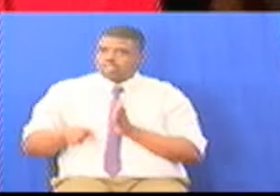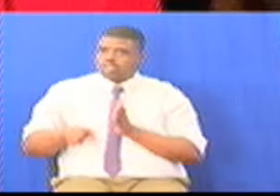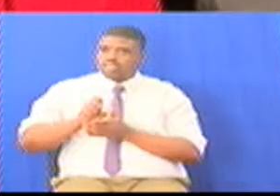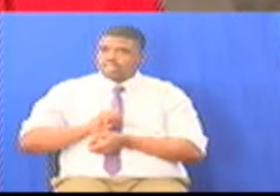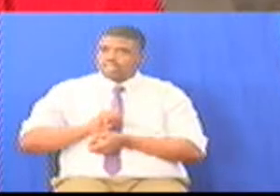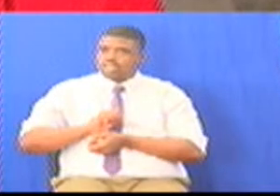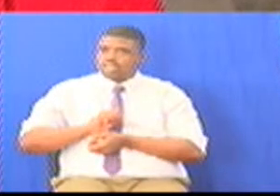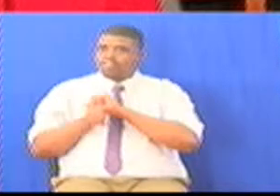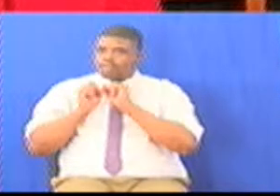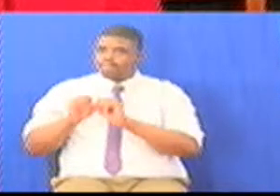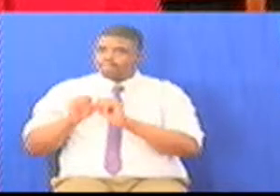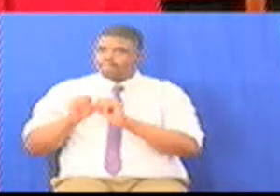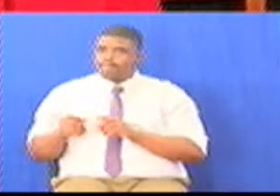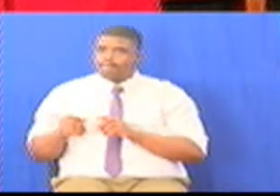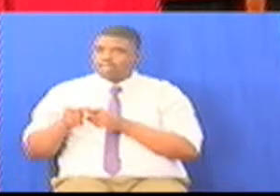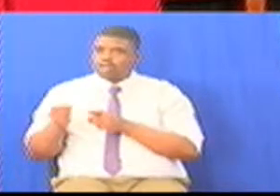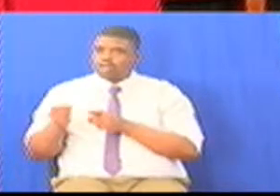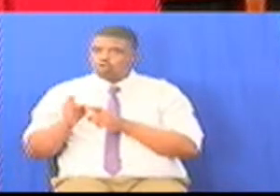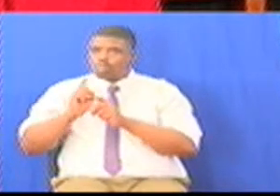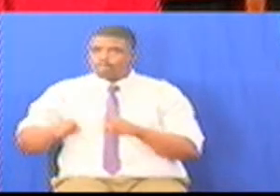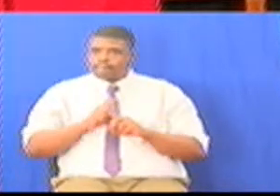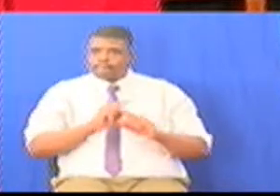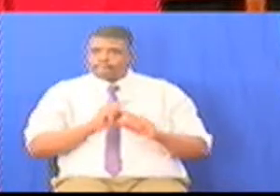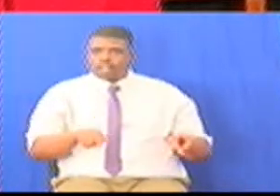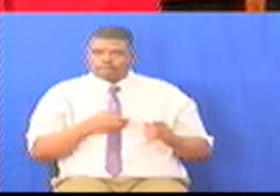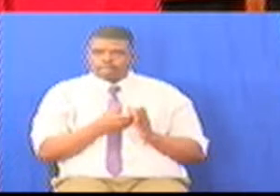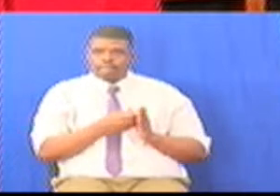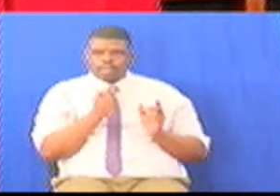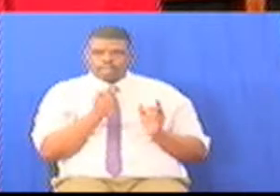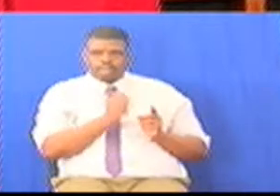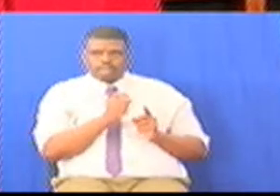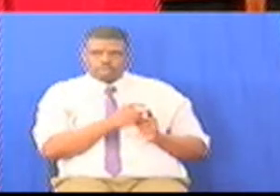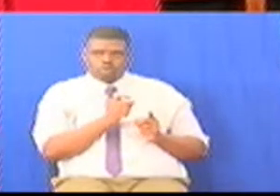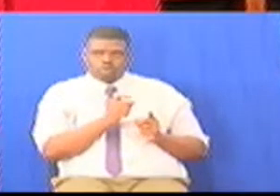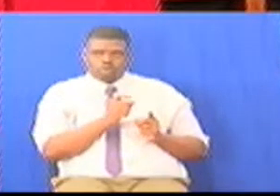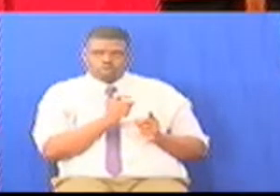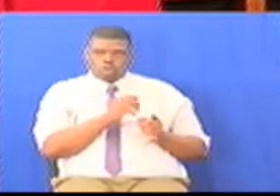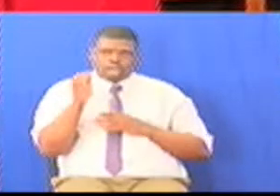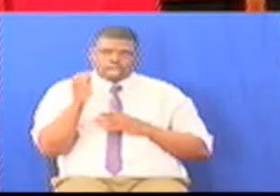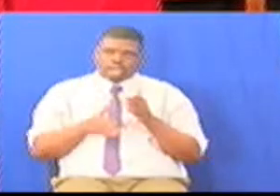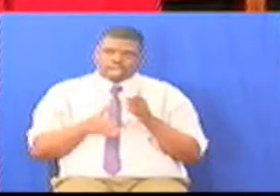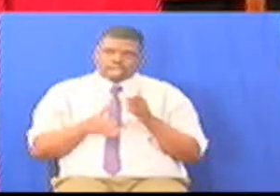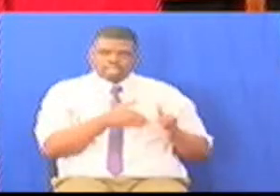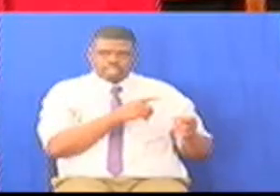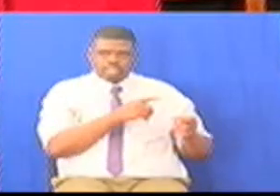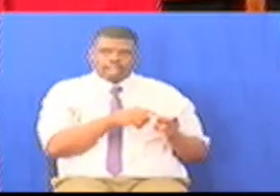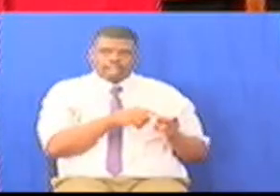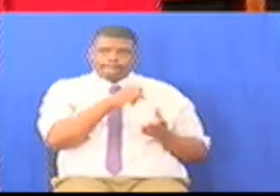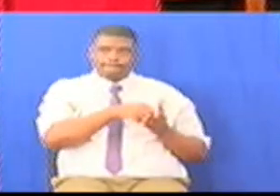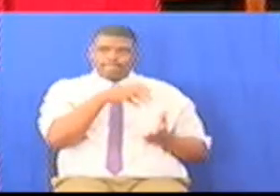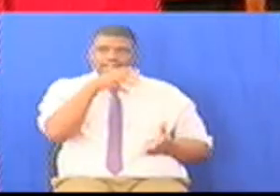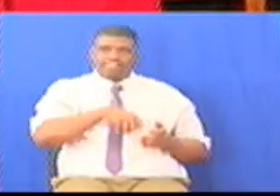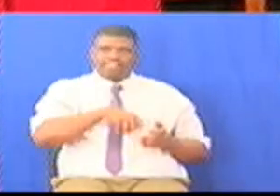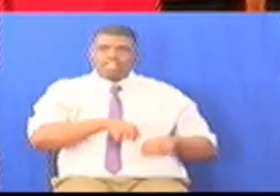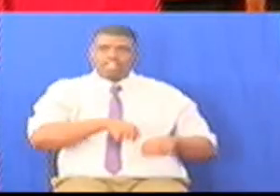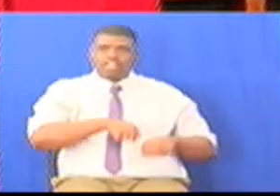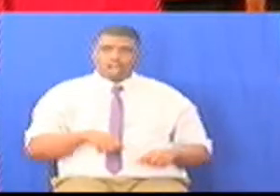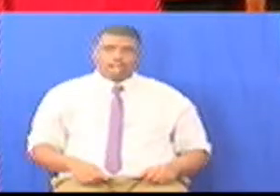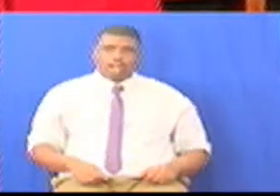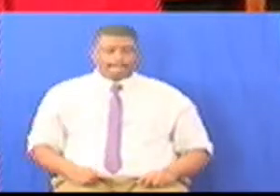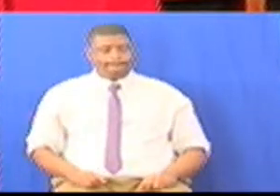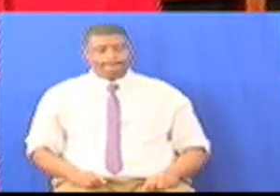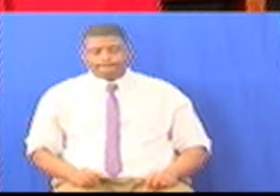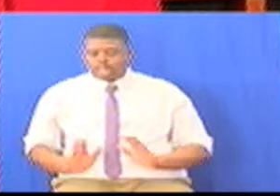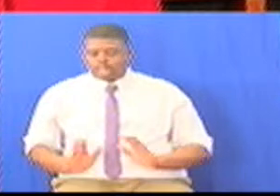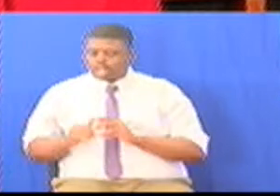tafsiri mpya za maneno mbalimbali ikiwemo neno arrangement na beneficial owner. Kamati ilipendekeza maboresho ya